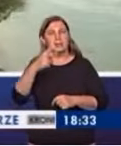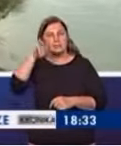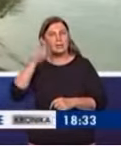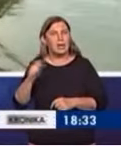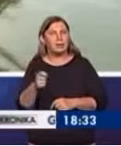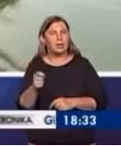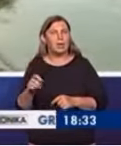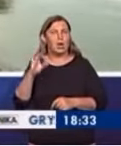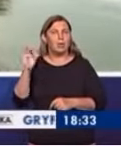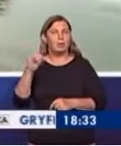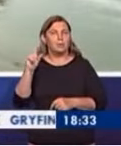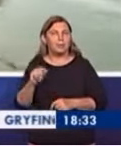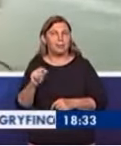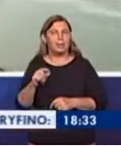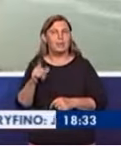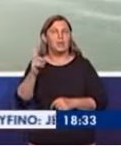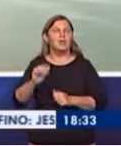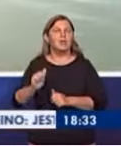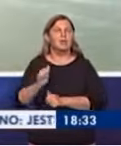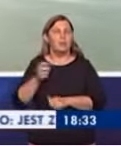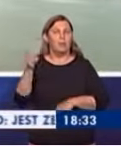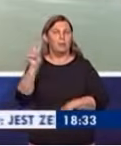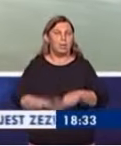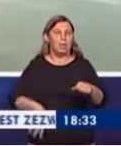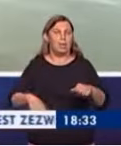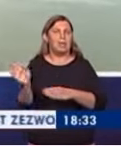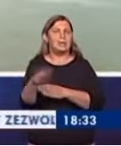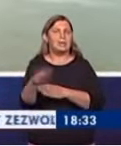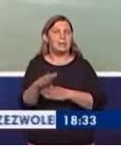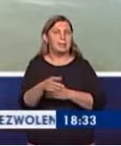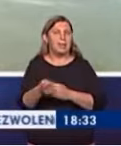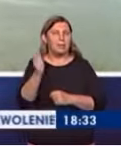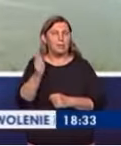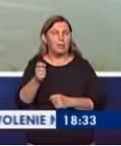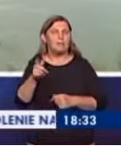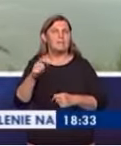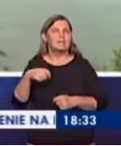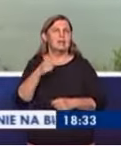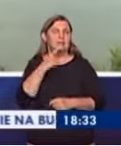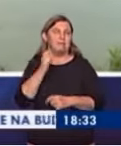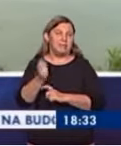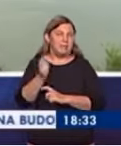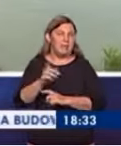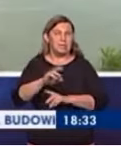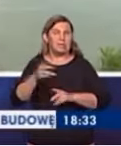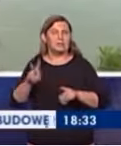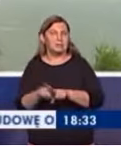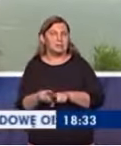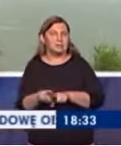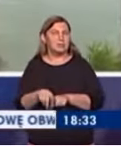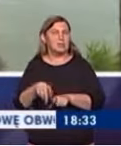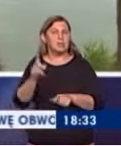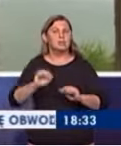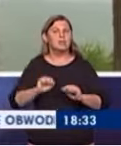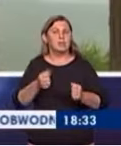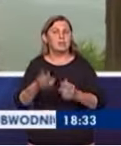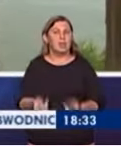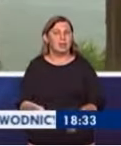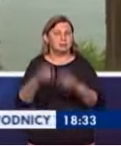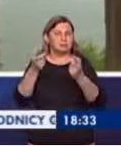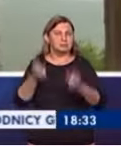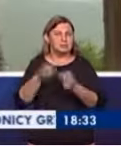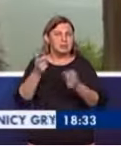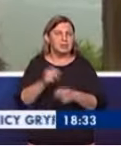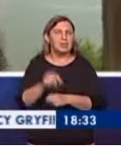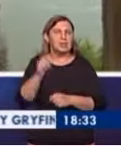strażaków z OSP i z PSP, ale też żołnierzy, policjantów, rybaków i wędkarzy. W tych działaniach, które polegają m.in. na wyławianiu śniętych